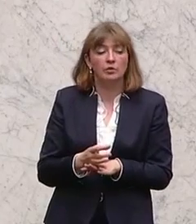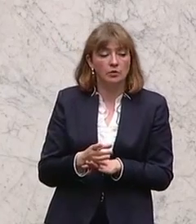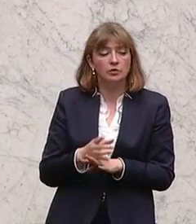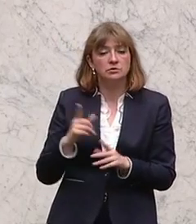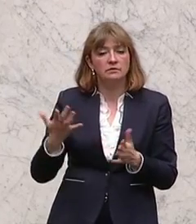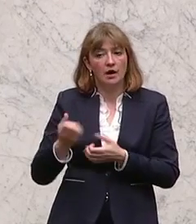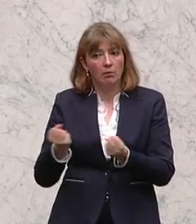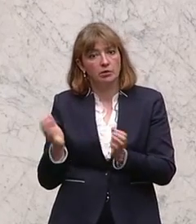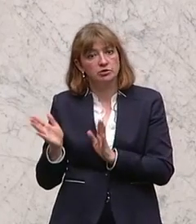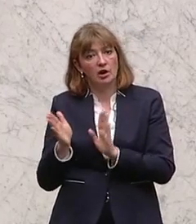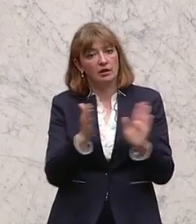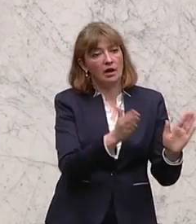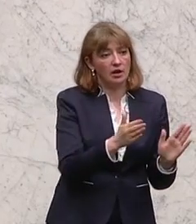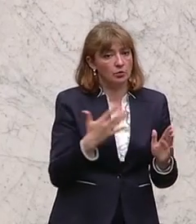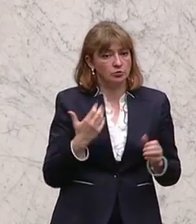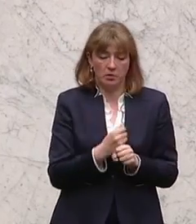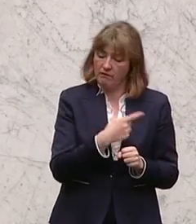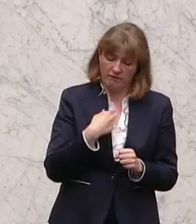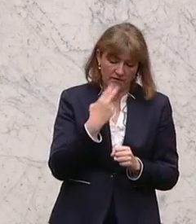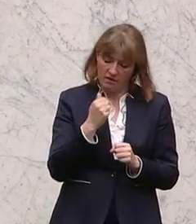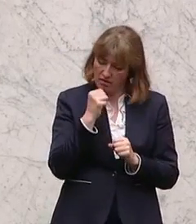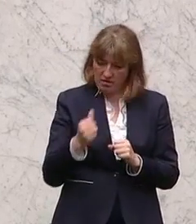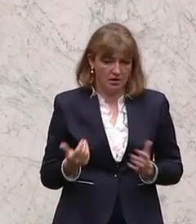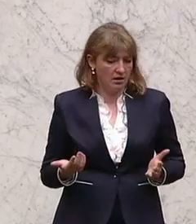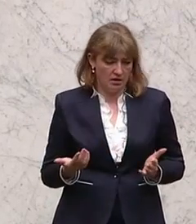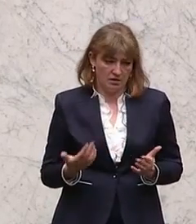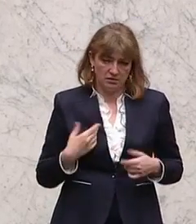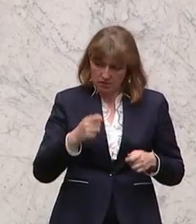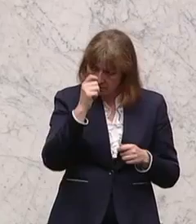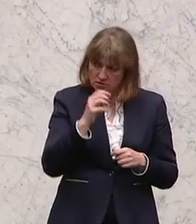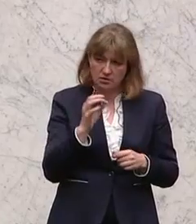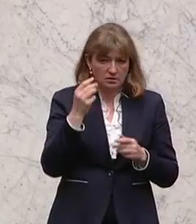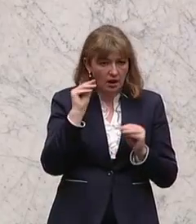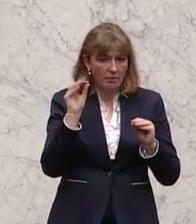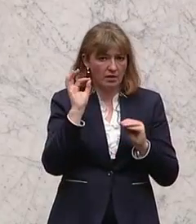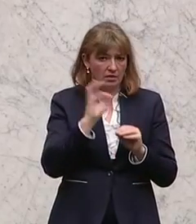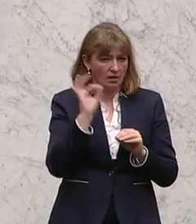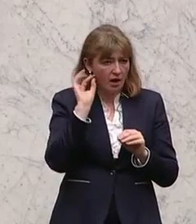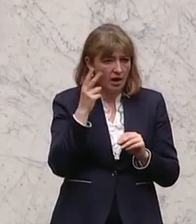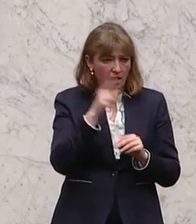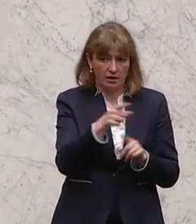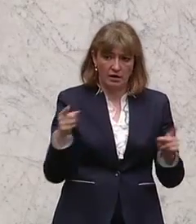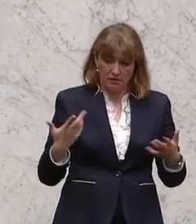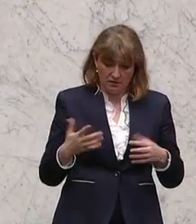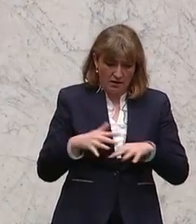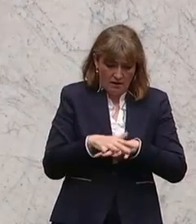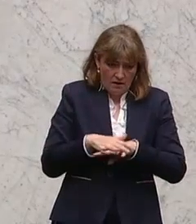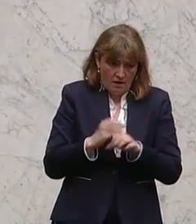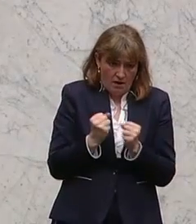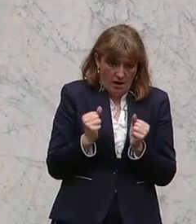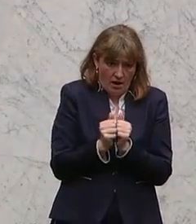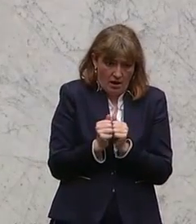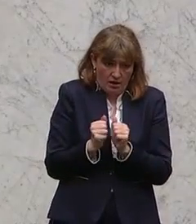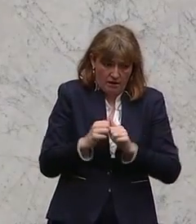in eine politische Richtung vornimmt. Und meine geschätzten Damen und Herren, wie eng diese Verflechtung ist, das sieht man